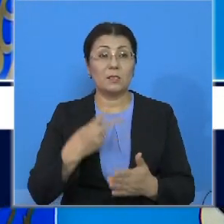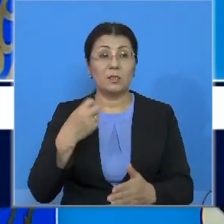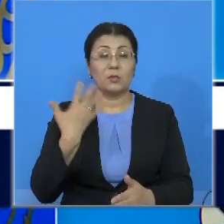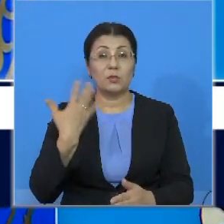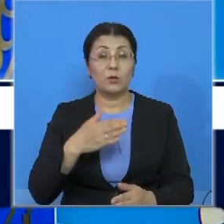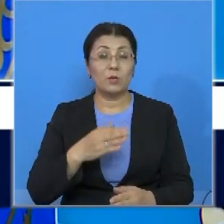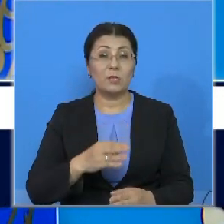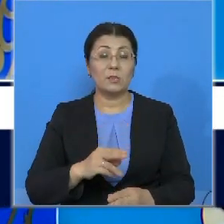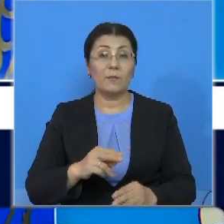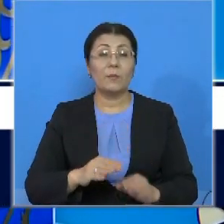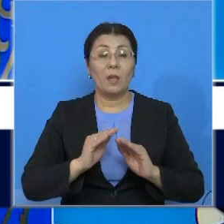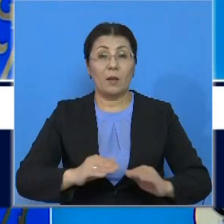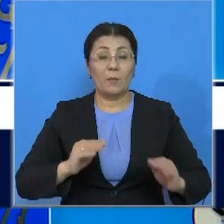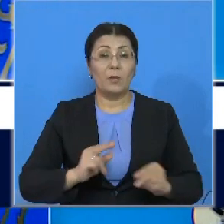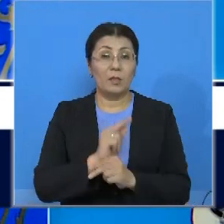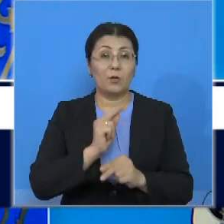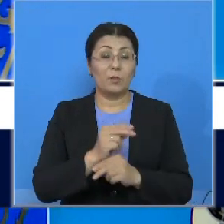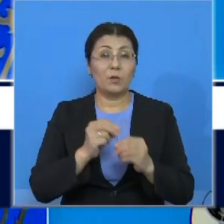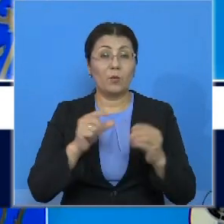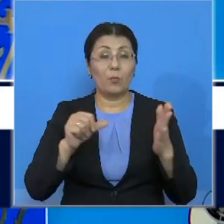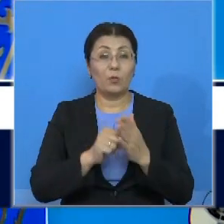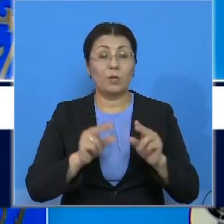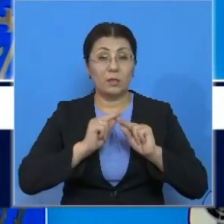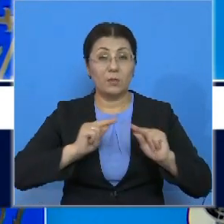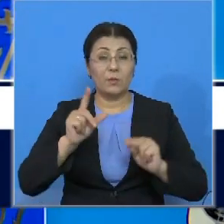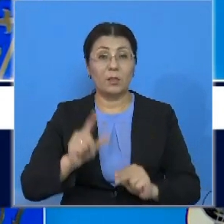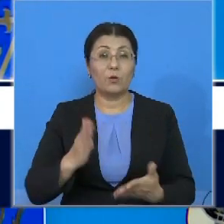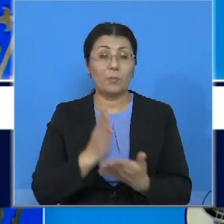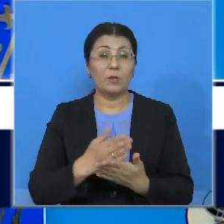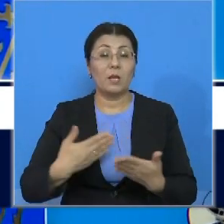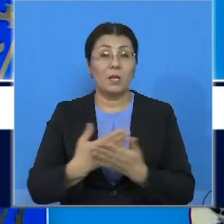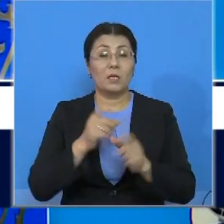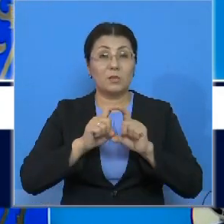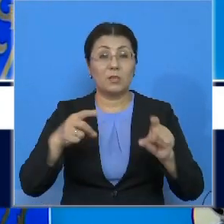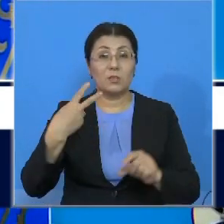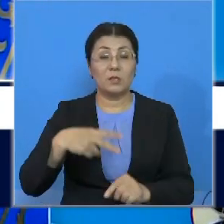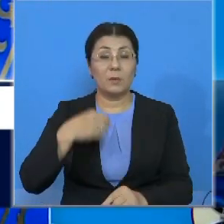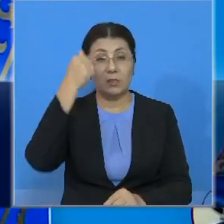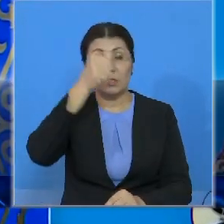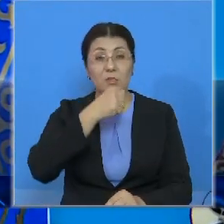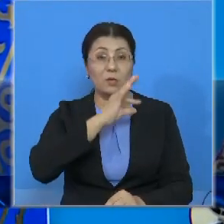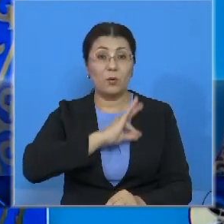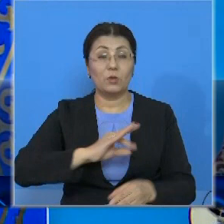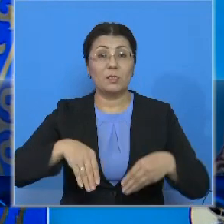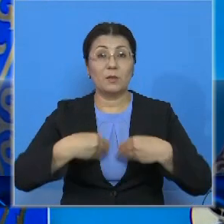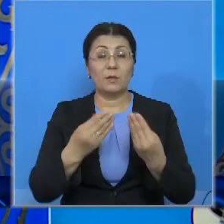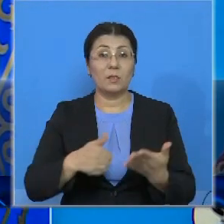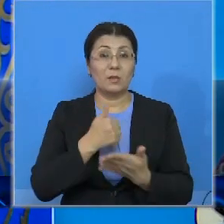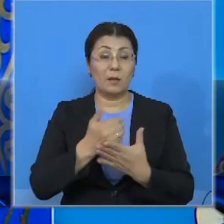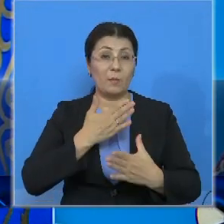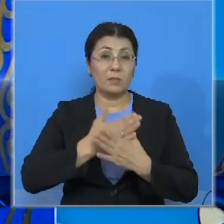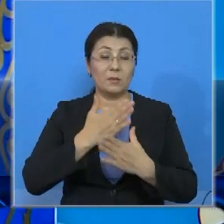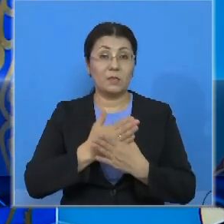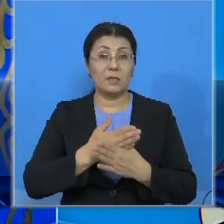аса оқушы оқиды, 16 қосымша білім беру педагогы бар. Бұл жаңа ғимарат 2020 жылы қолданысқа берілді. Бас демеушіміз